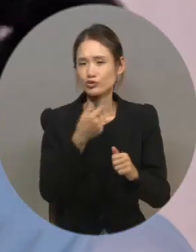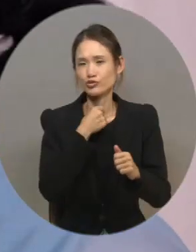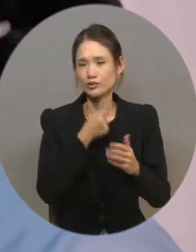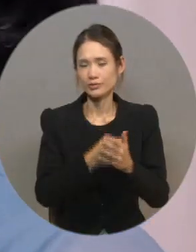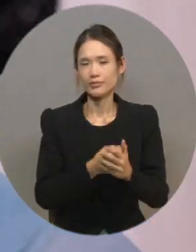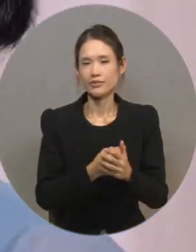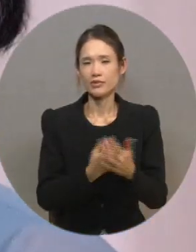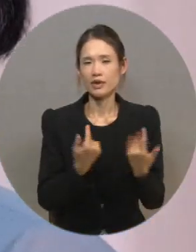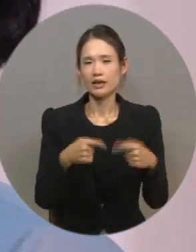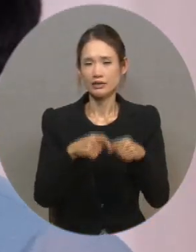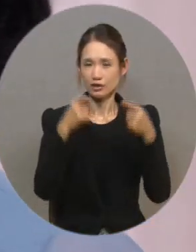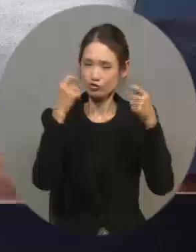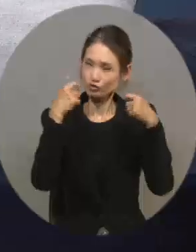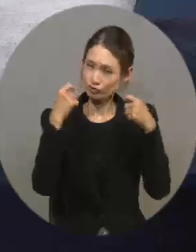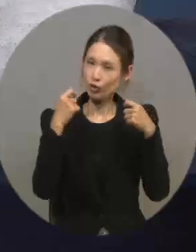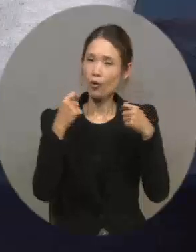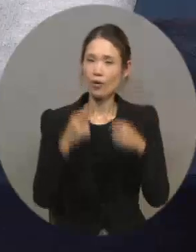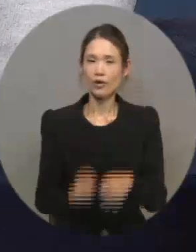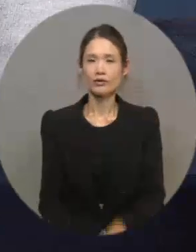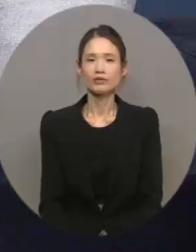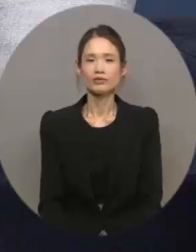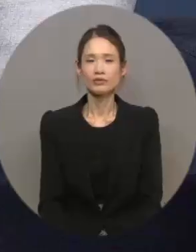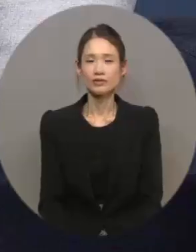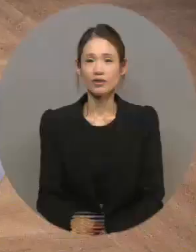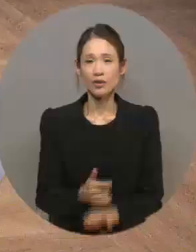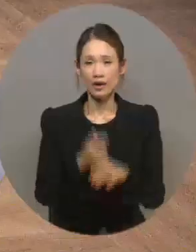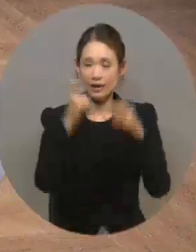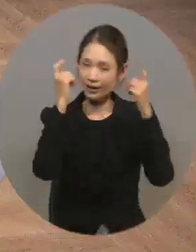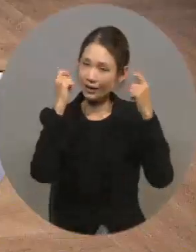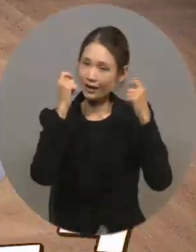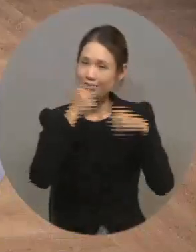이제 같이 울고 이래서 그 왕관 쓰고 출근하시나요?